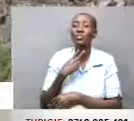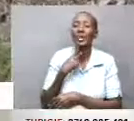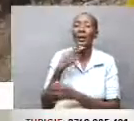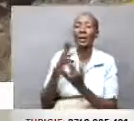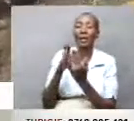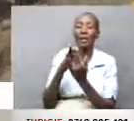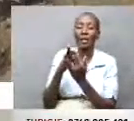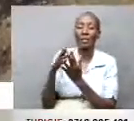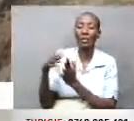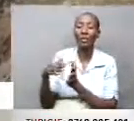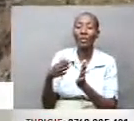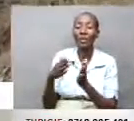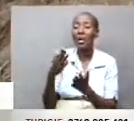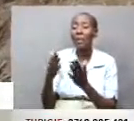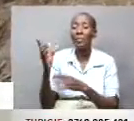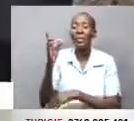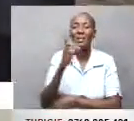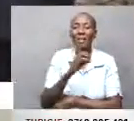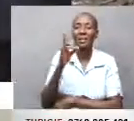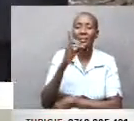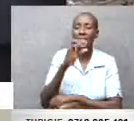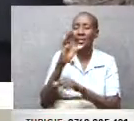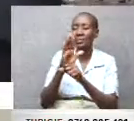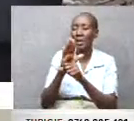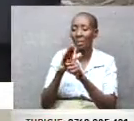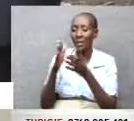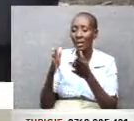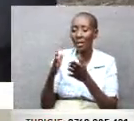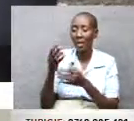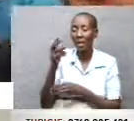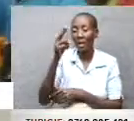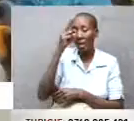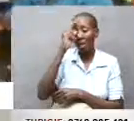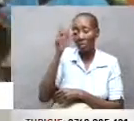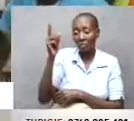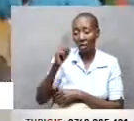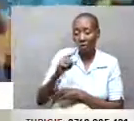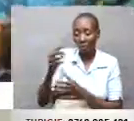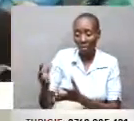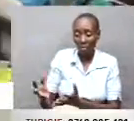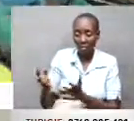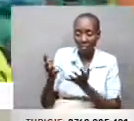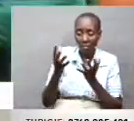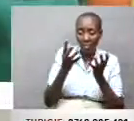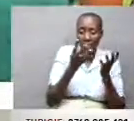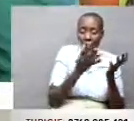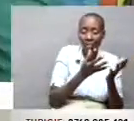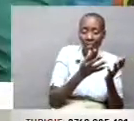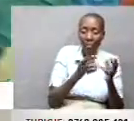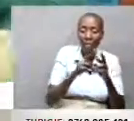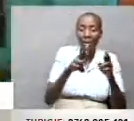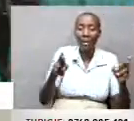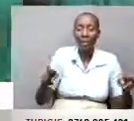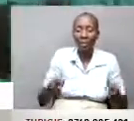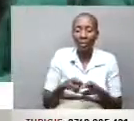unasemekana kukaa kwa maji kwa siku kadhaa. Polisi wa kituo cha Kenyago walifika na kuutua mwili huo na kupeleka katika hifadhi ya maiti